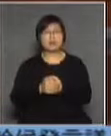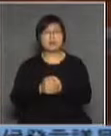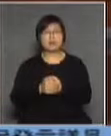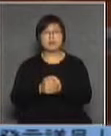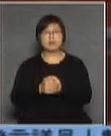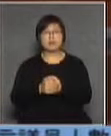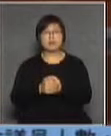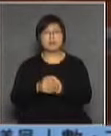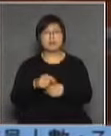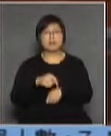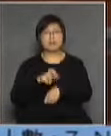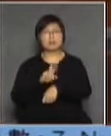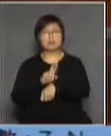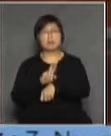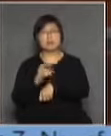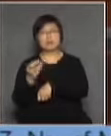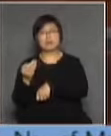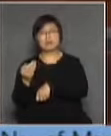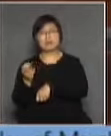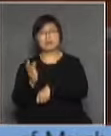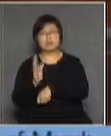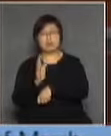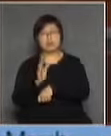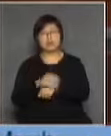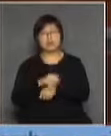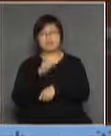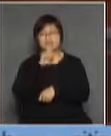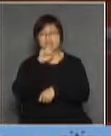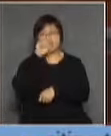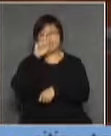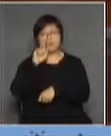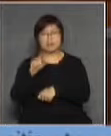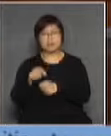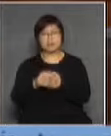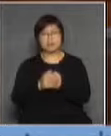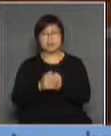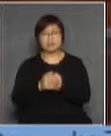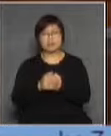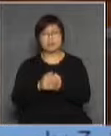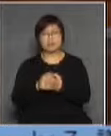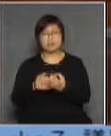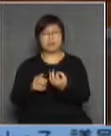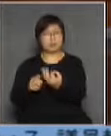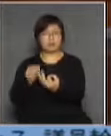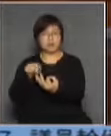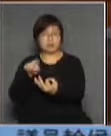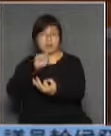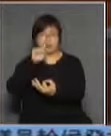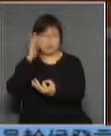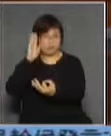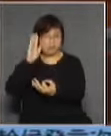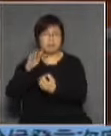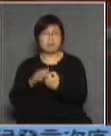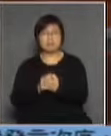呢個12點30分嘅時候呢，有一個嘅其中一個男士呢，就